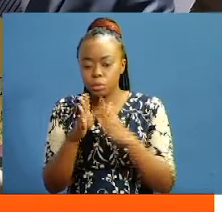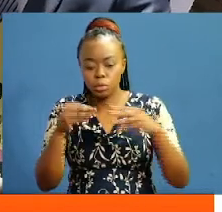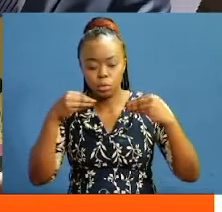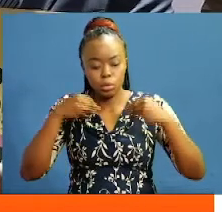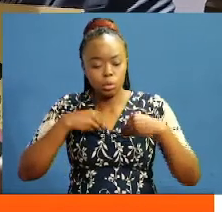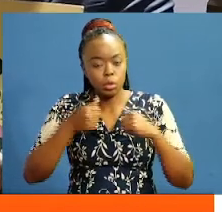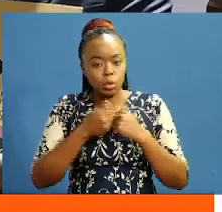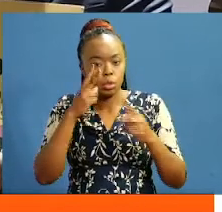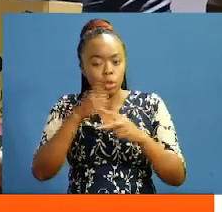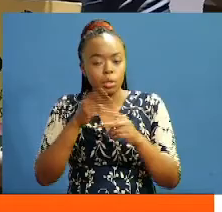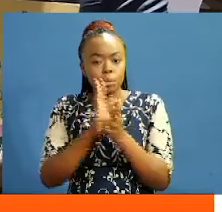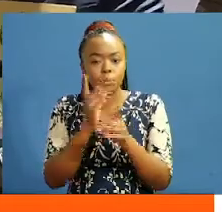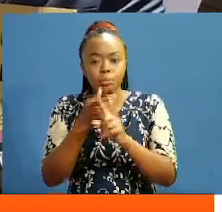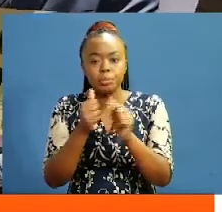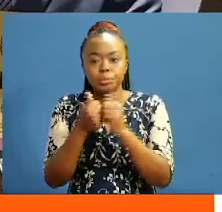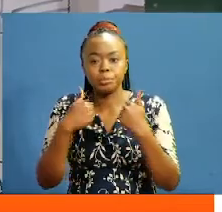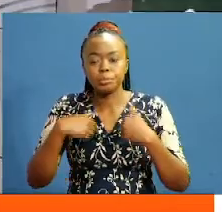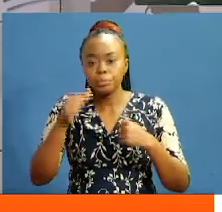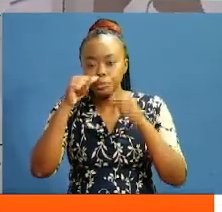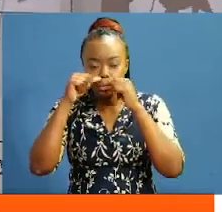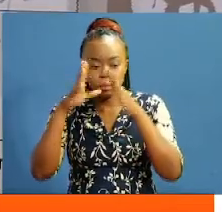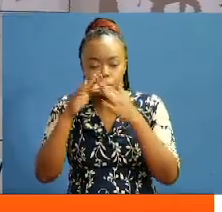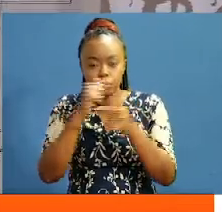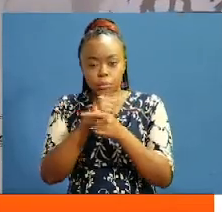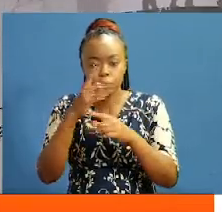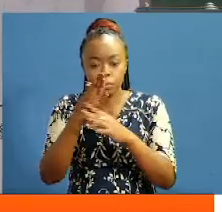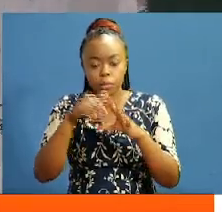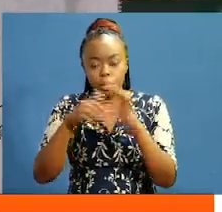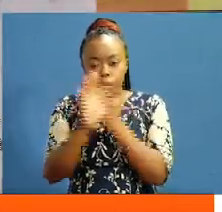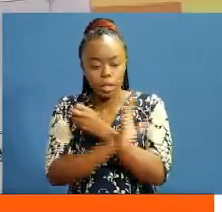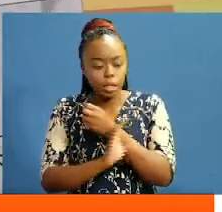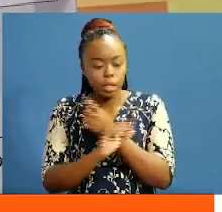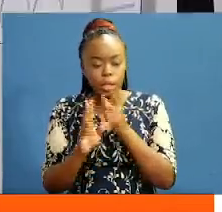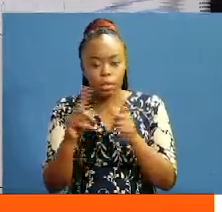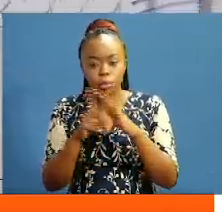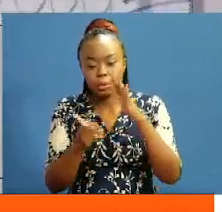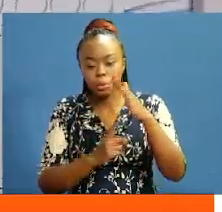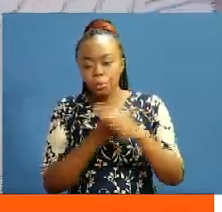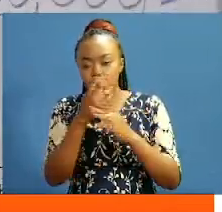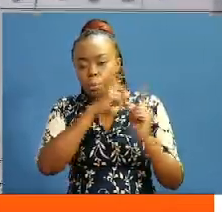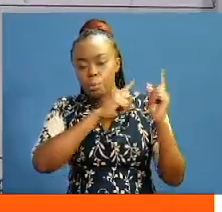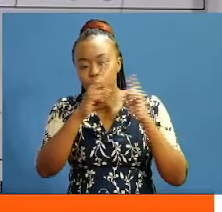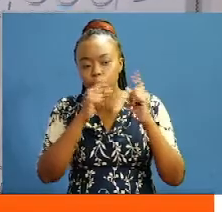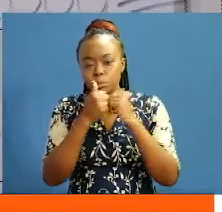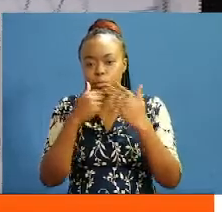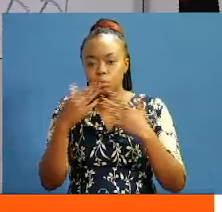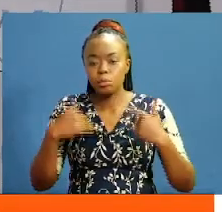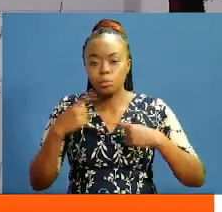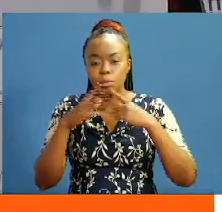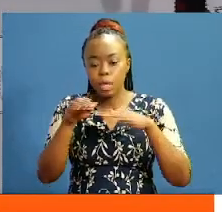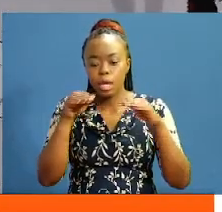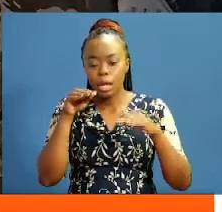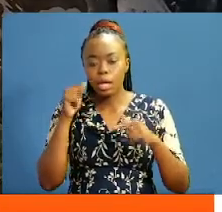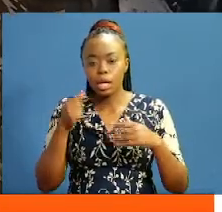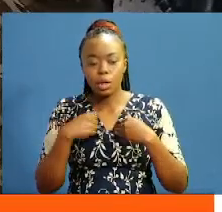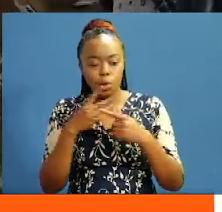Akipokea hundi la ufadhili kutoka kwa wadhamini wanaopigania uhifadhi wa tembo nchini, waziri wa utalii Najib Balala aliwahimiza